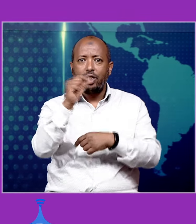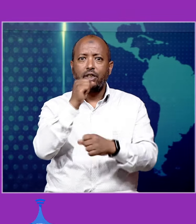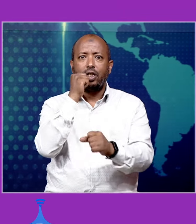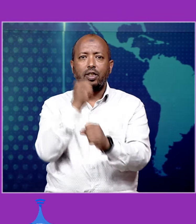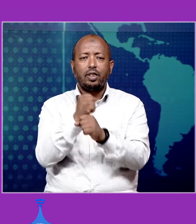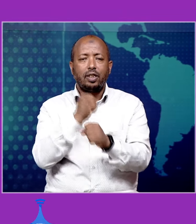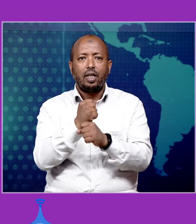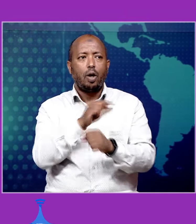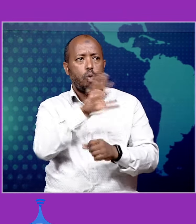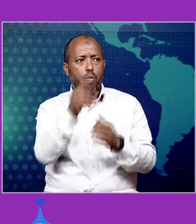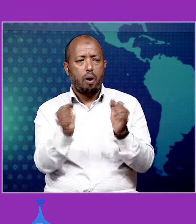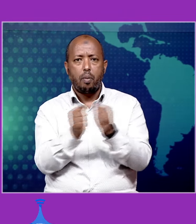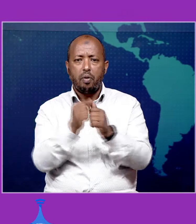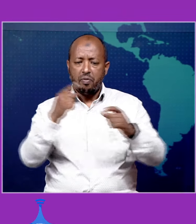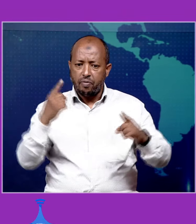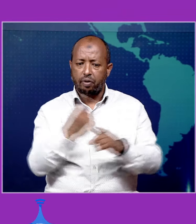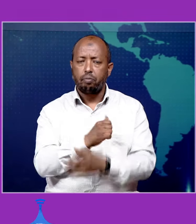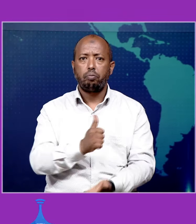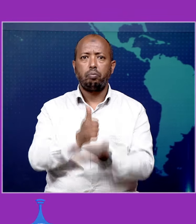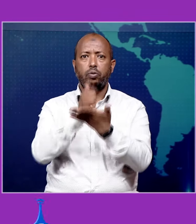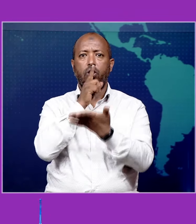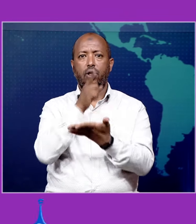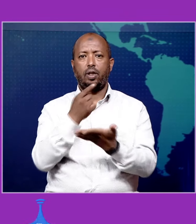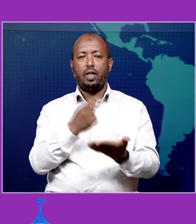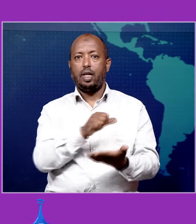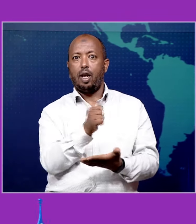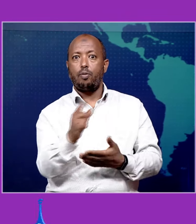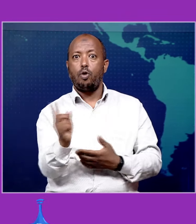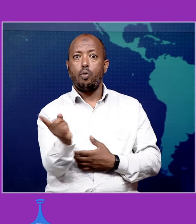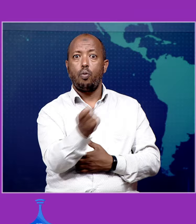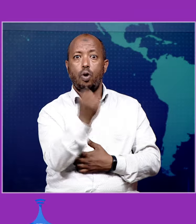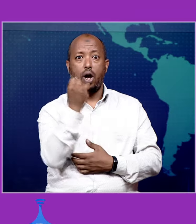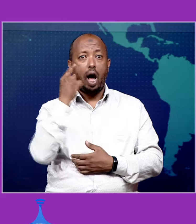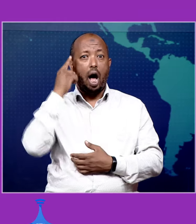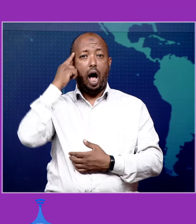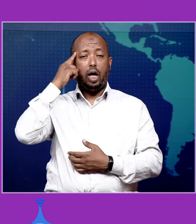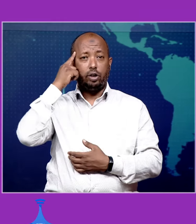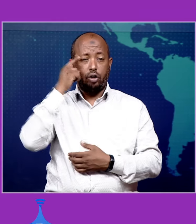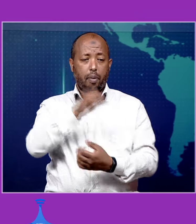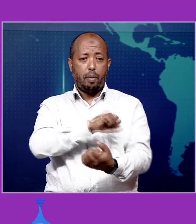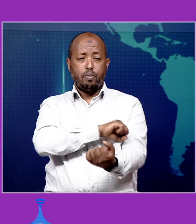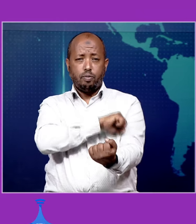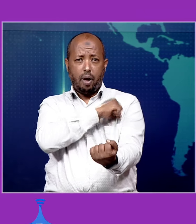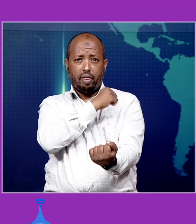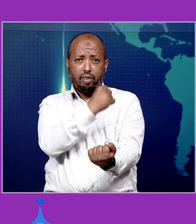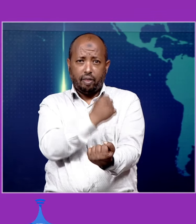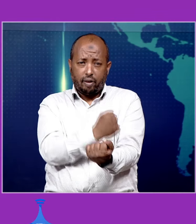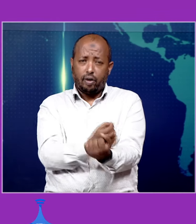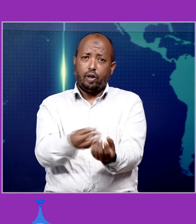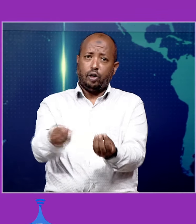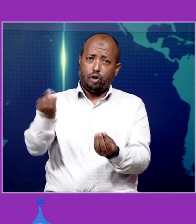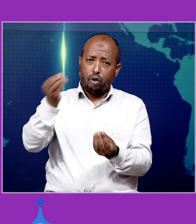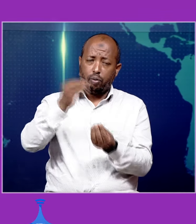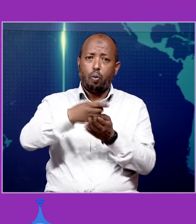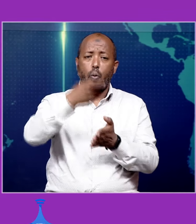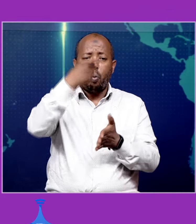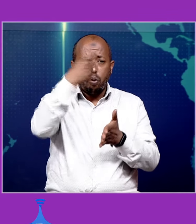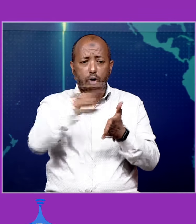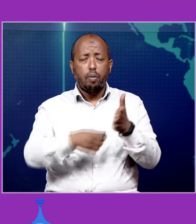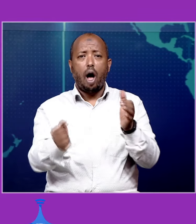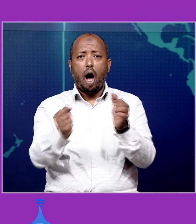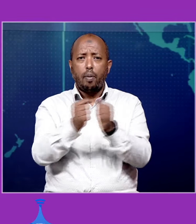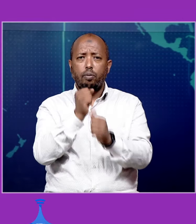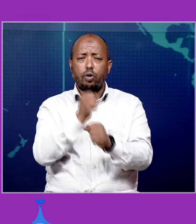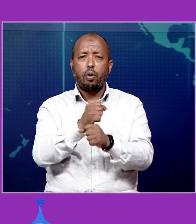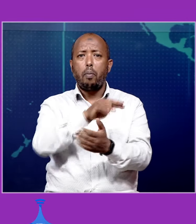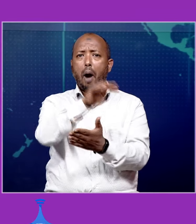میهانو لذا یه میون که حساب ماغول بچا جمروس كمرت مامرچا ما